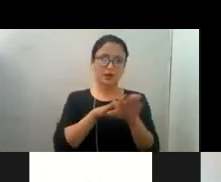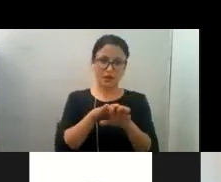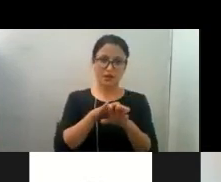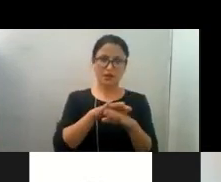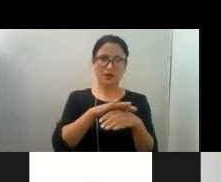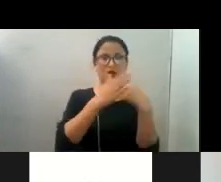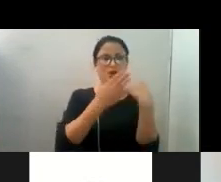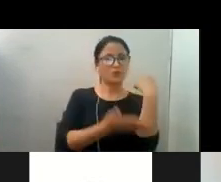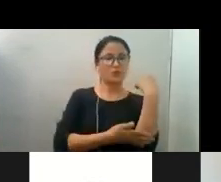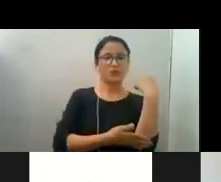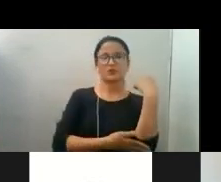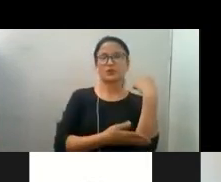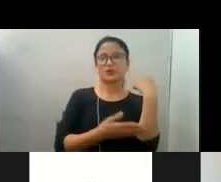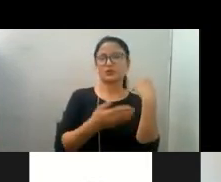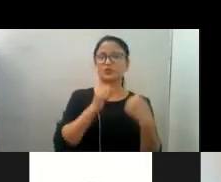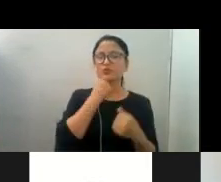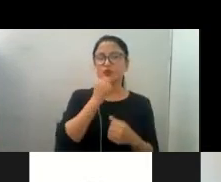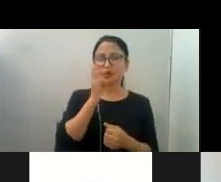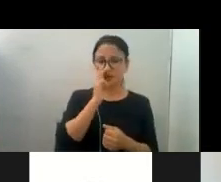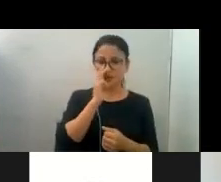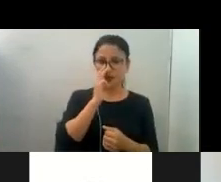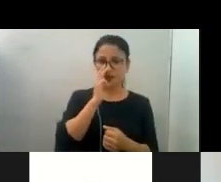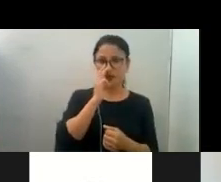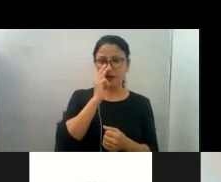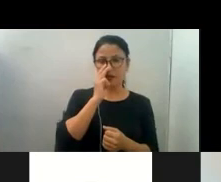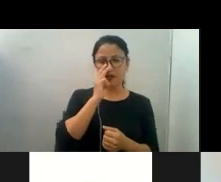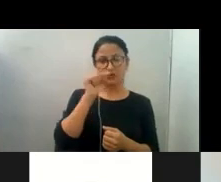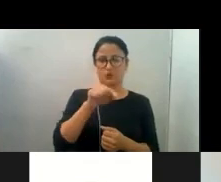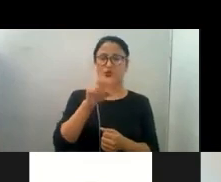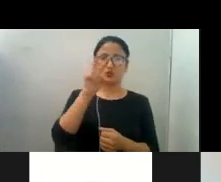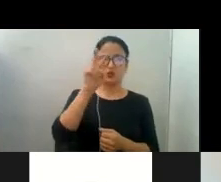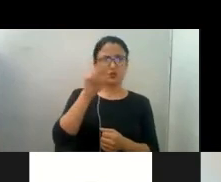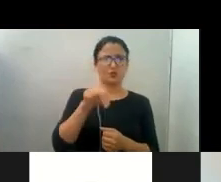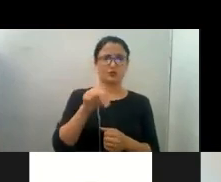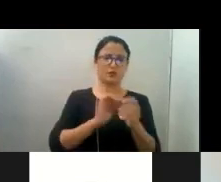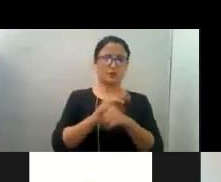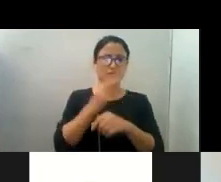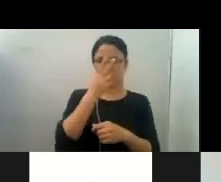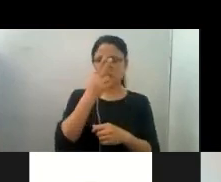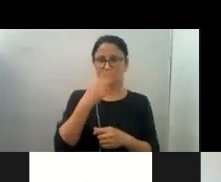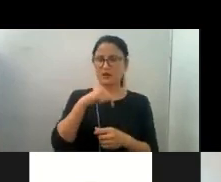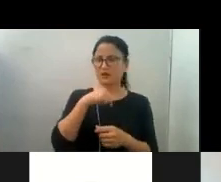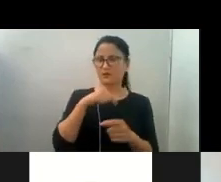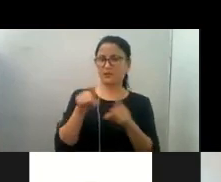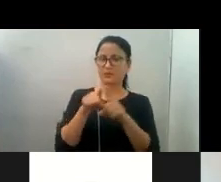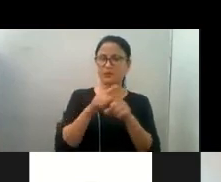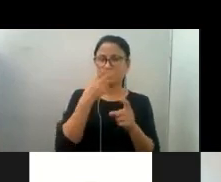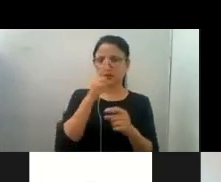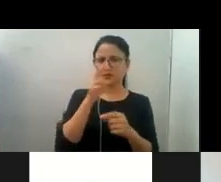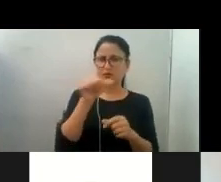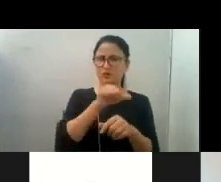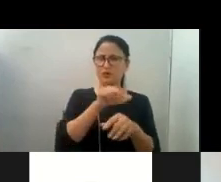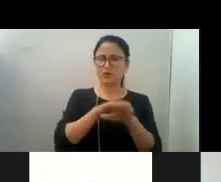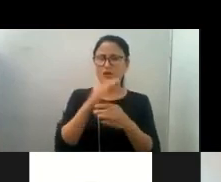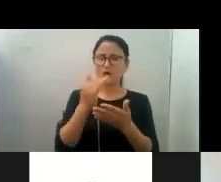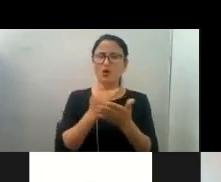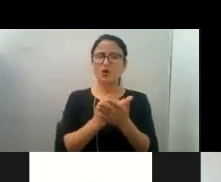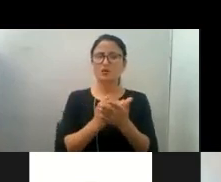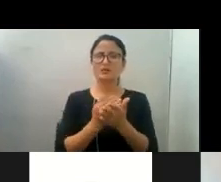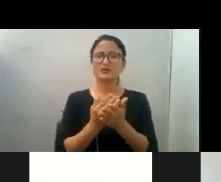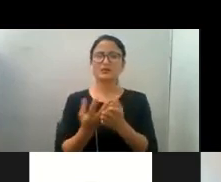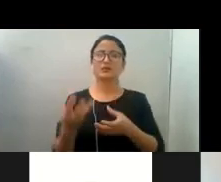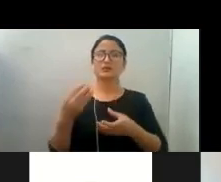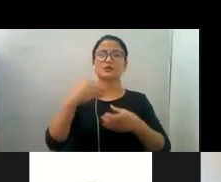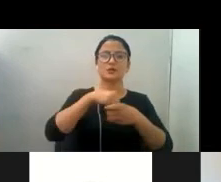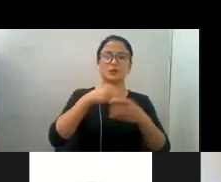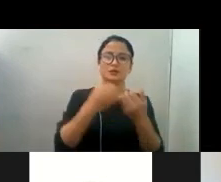एजमा चाहिँ त्यो सुसाइडको केसहरू अलिक बढी देखिएको हाम्रो डाटाहरूले पनि देखाउँछ भने तिनीहरूलाई चाहिँ कसरी इन्टिग्रेसन गर्न